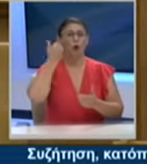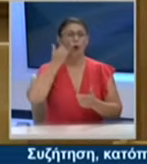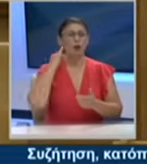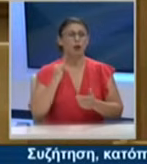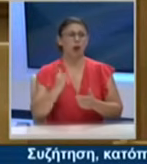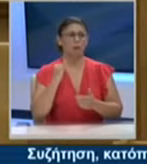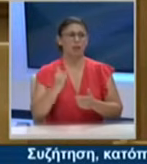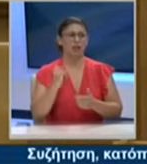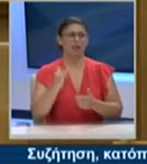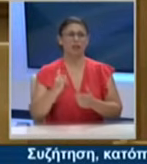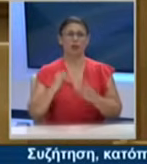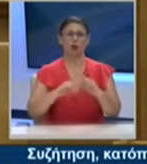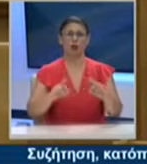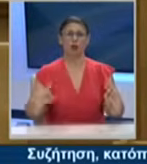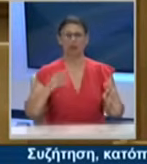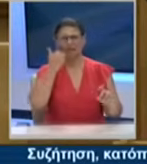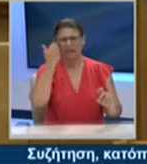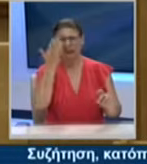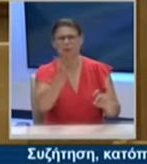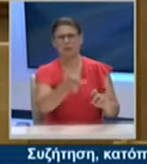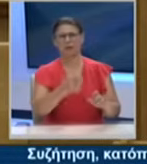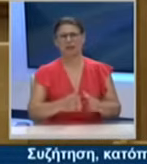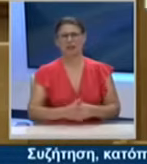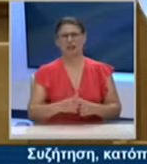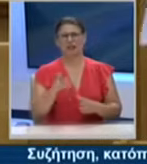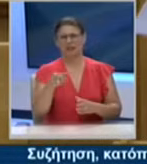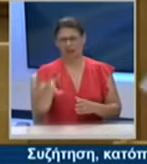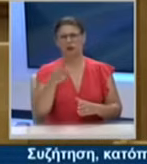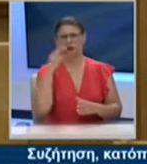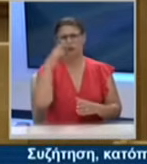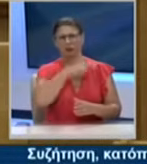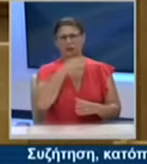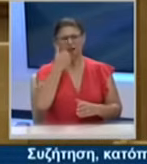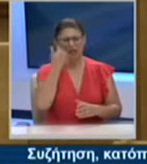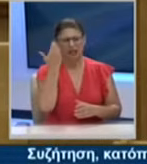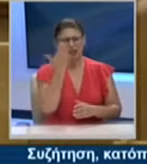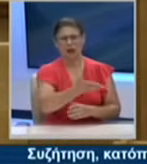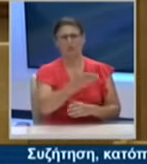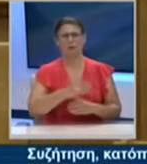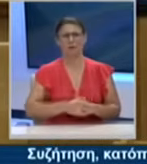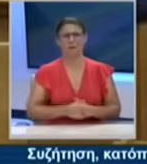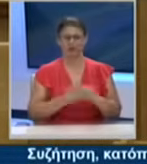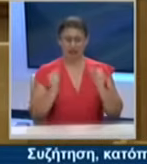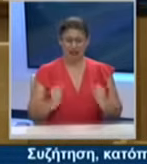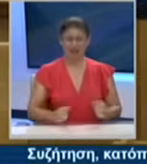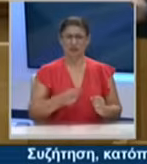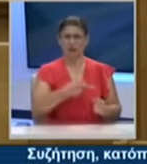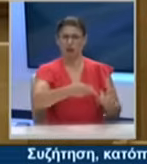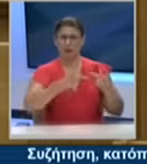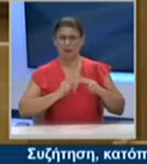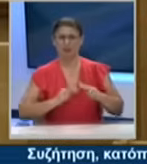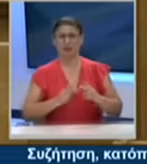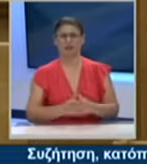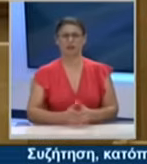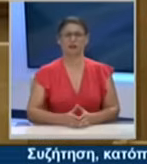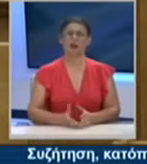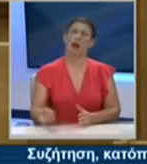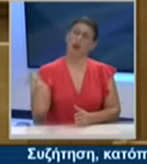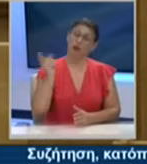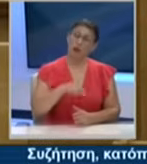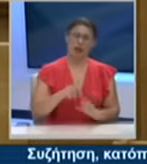υλικό. Ντρέπομαι πραγματικά για να δει ο Πρωθυπουργό. Ντρέπομαι γιατί δεν κάθισε εδώ να απαντήσει. Έχω κι